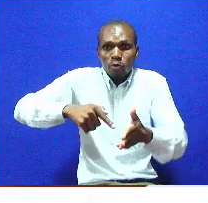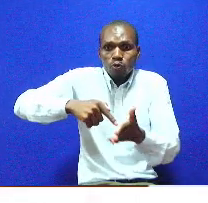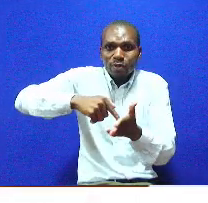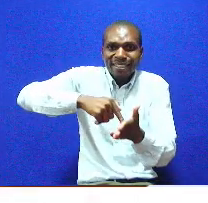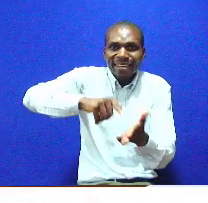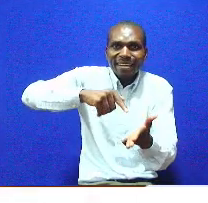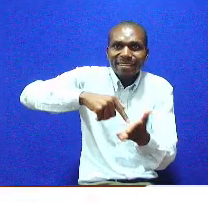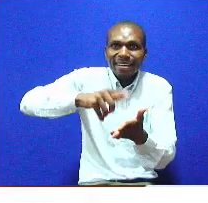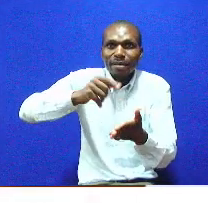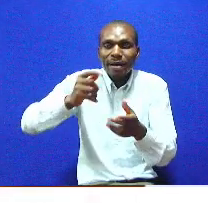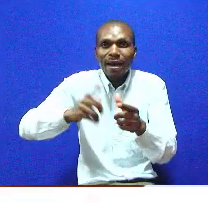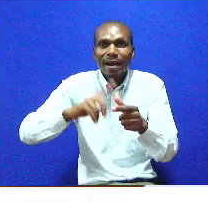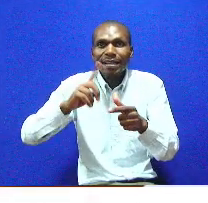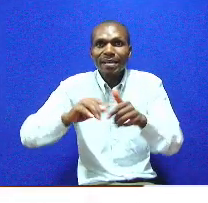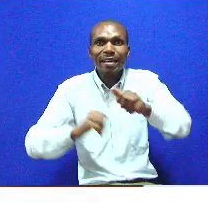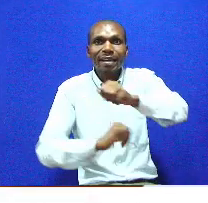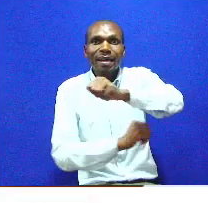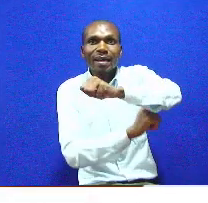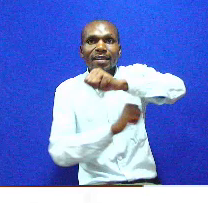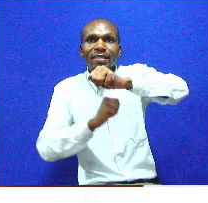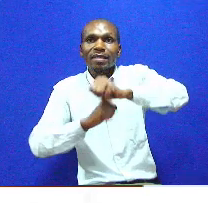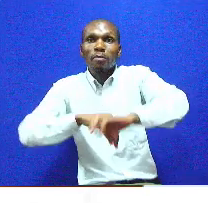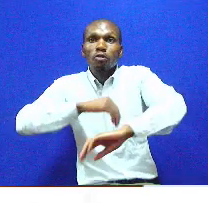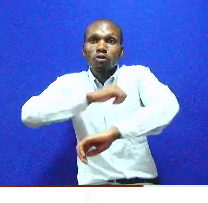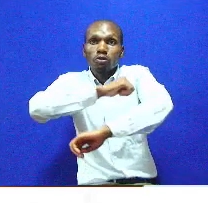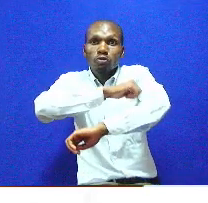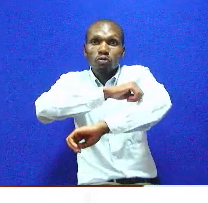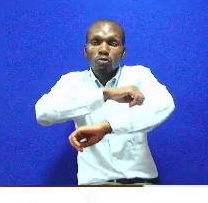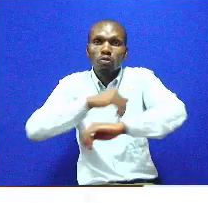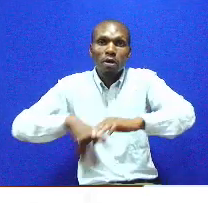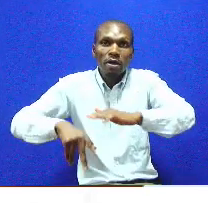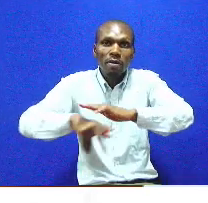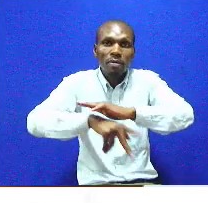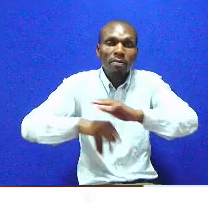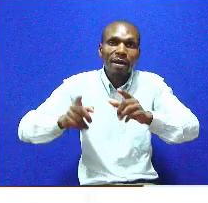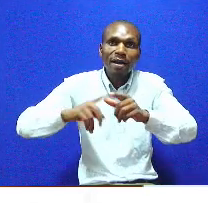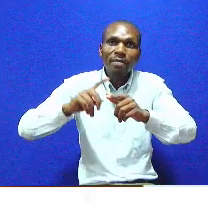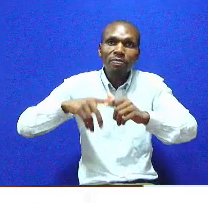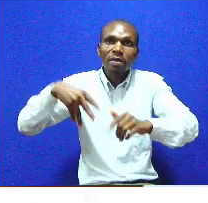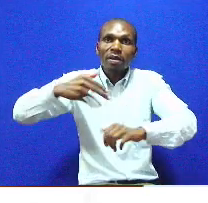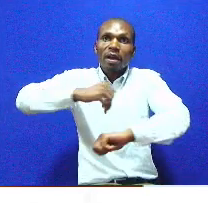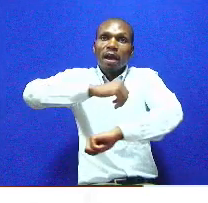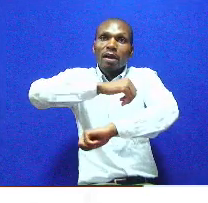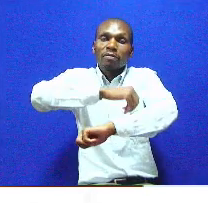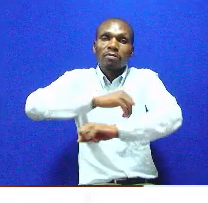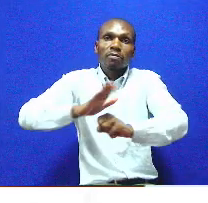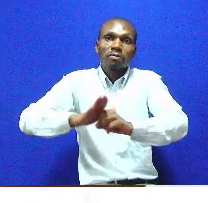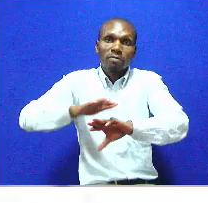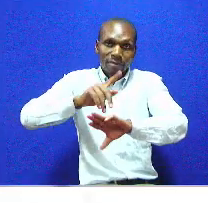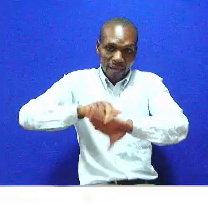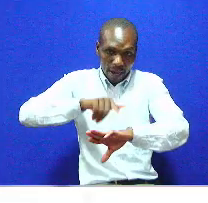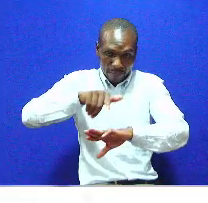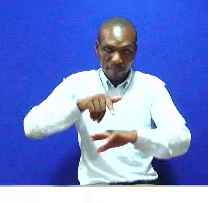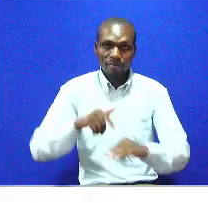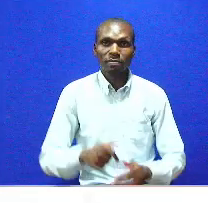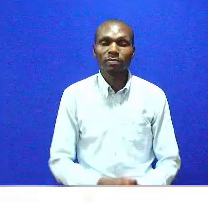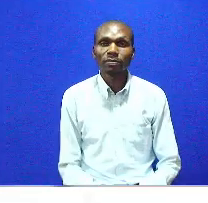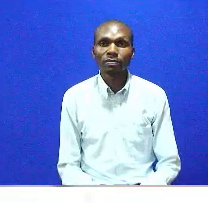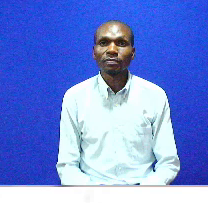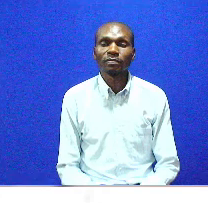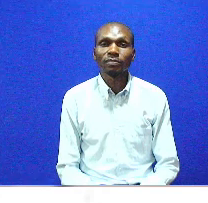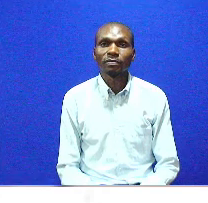Hechira chukwa baga chigo sira chisemi a state school choboroso na baigo a secondary a sechinga ki chiwenerete. All